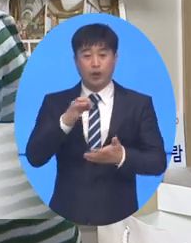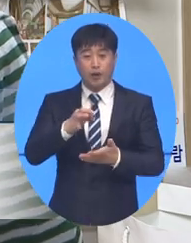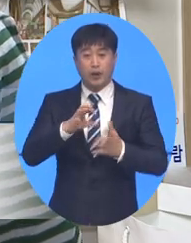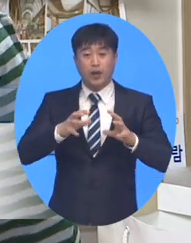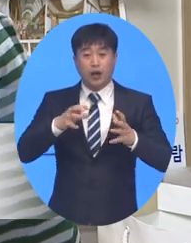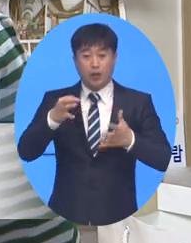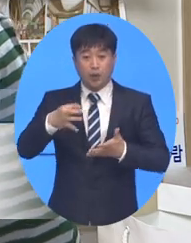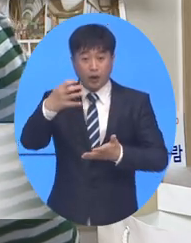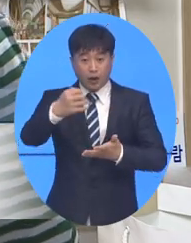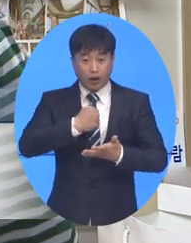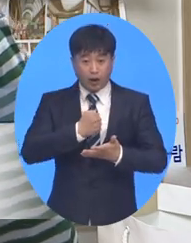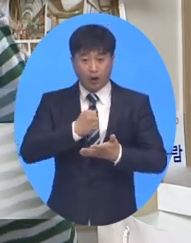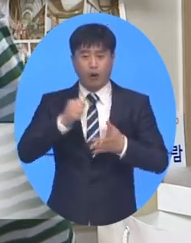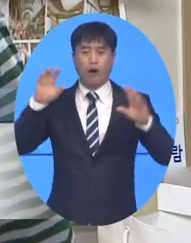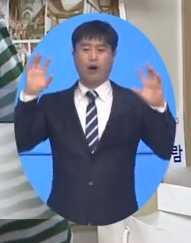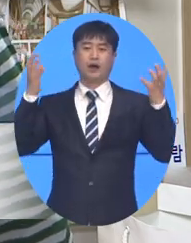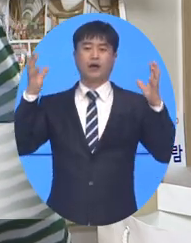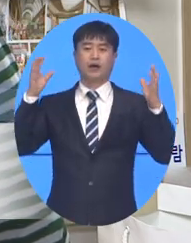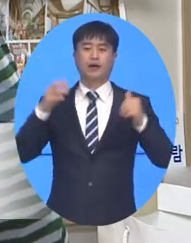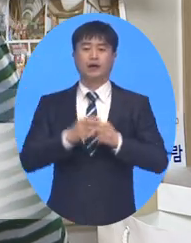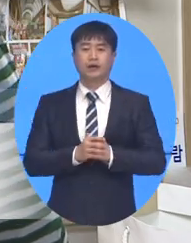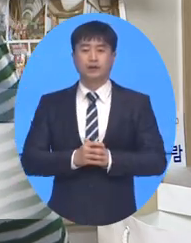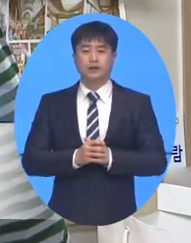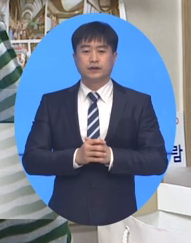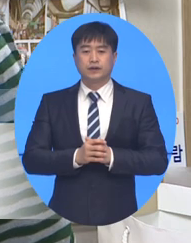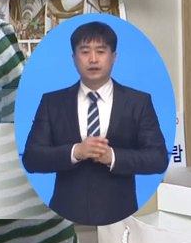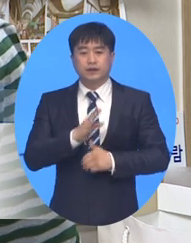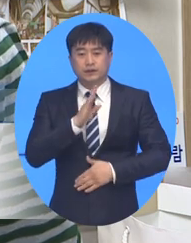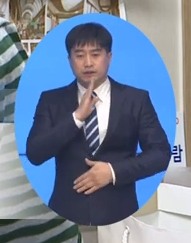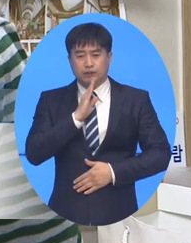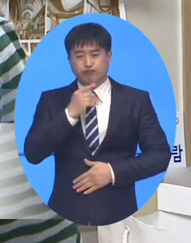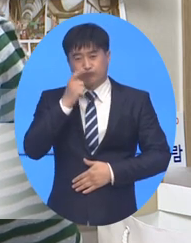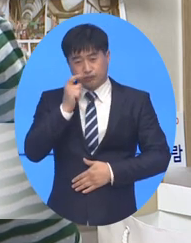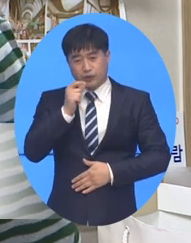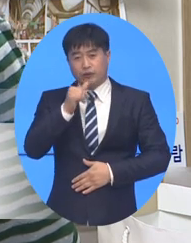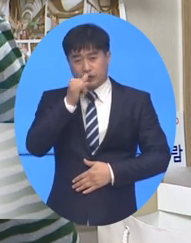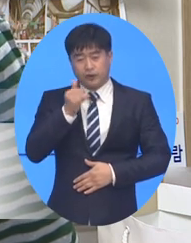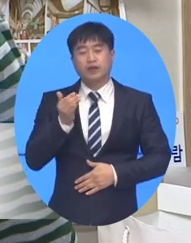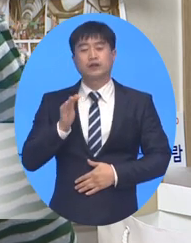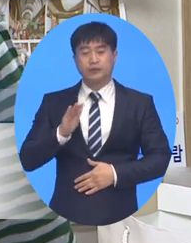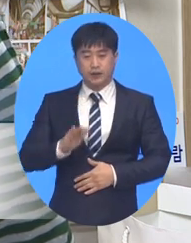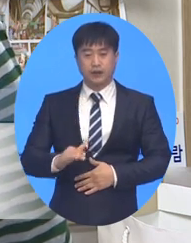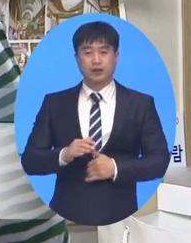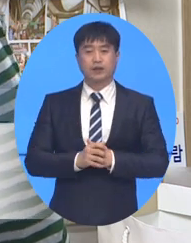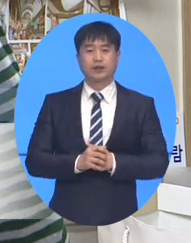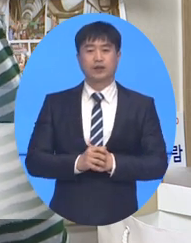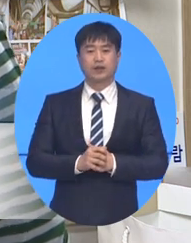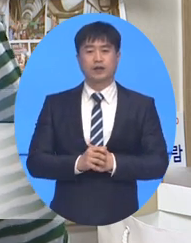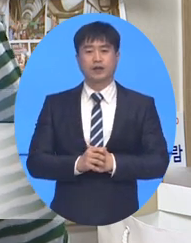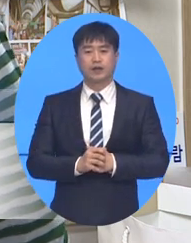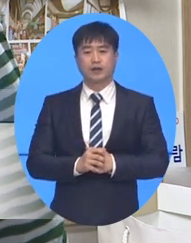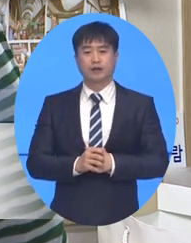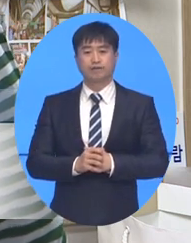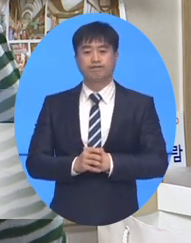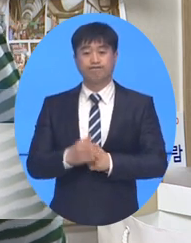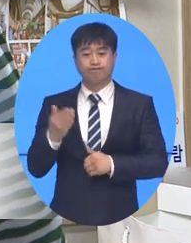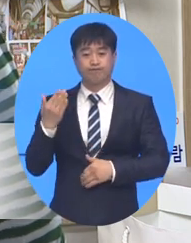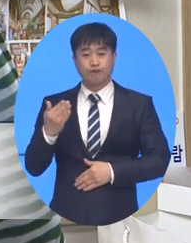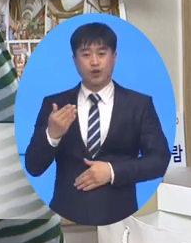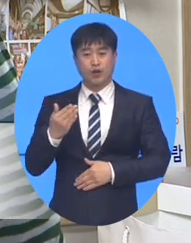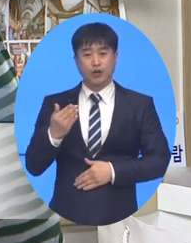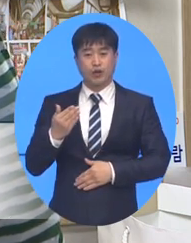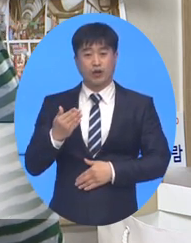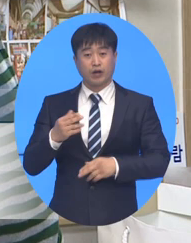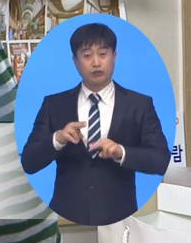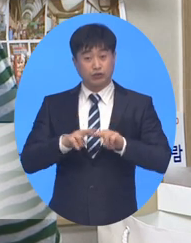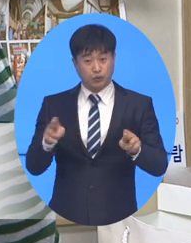앞에 국비 예산 확보에 대해서는 매우 환영합니다 사실은 부족한 점이 많이 있지만 애당초에는